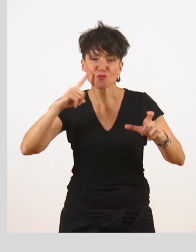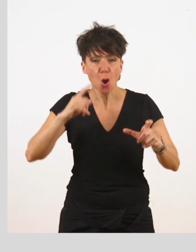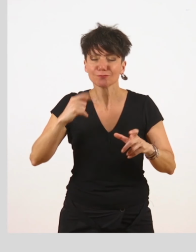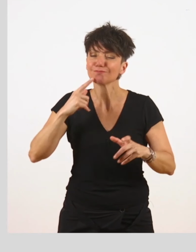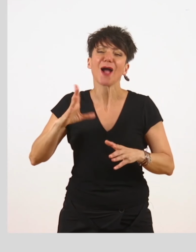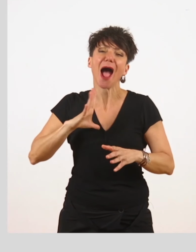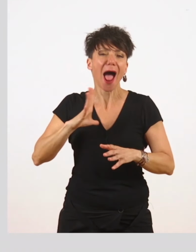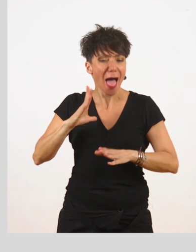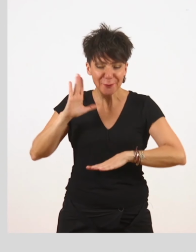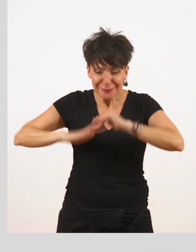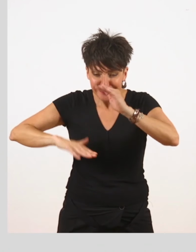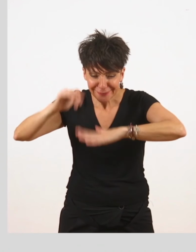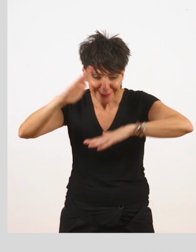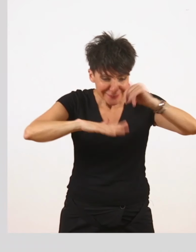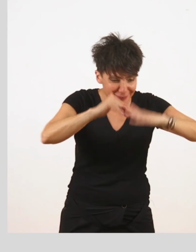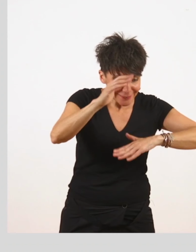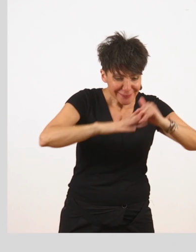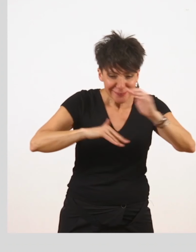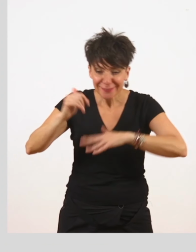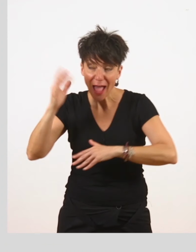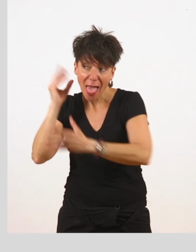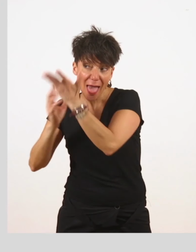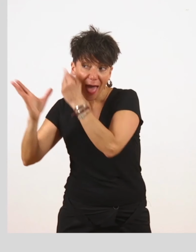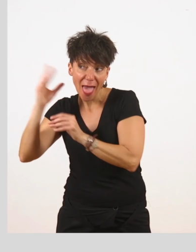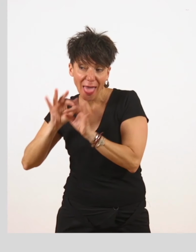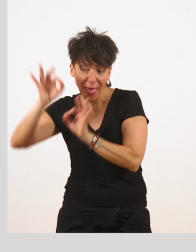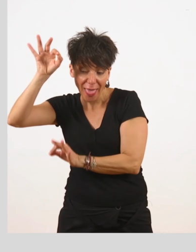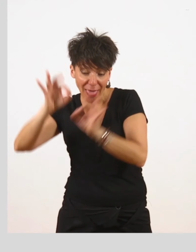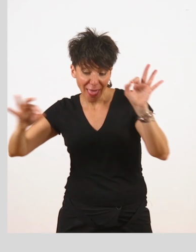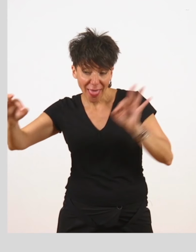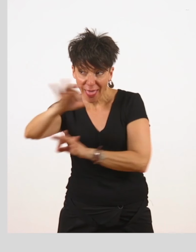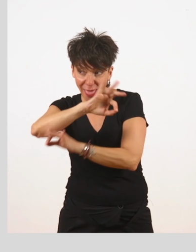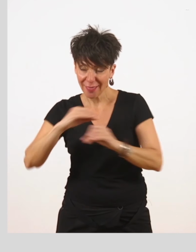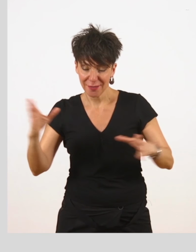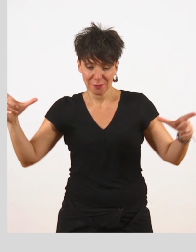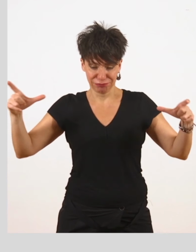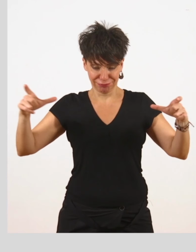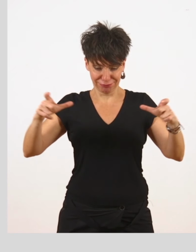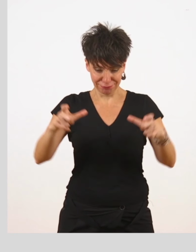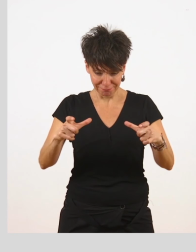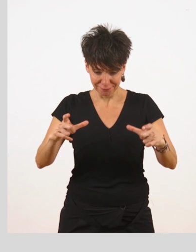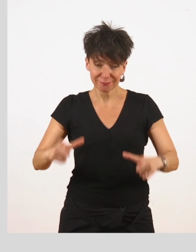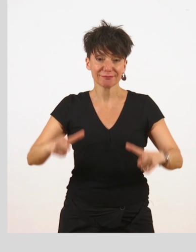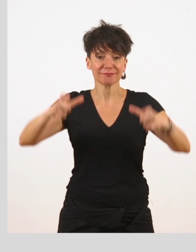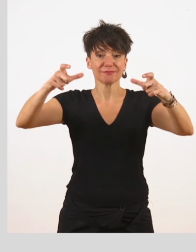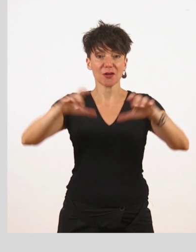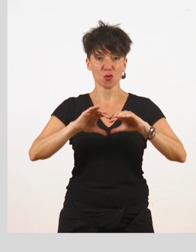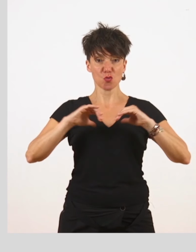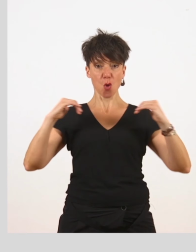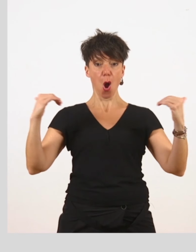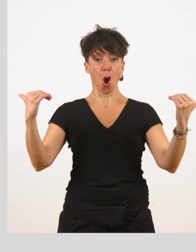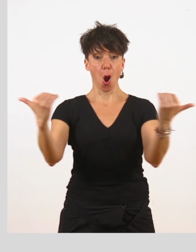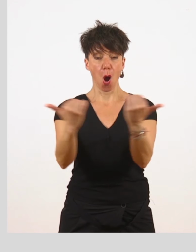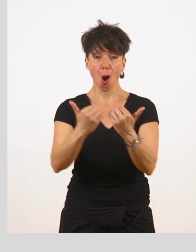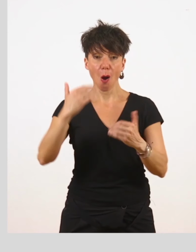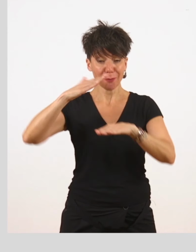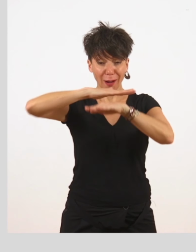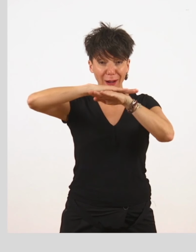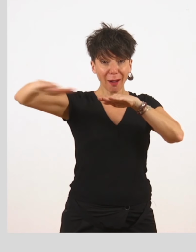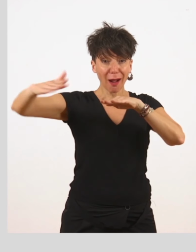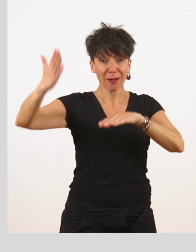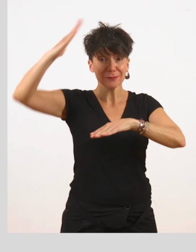το έχει φτιάξει έτσι όπως με τις πληροφορίες που έχουμε θεωρούμε ότι ήταν την εποχή του Σέξπιρ. Βλέπετε ότι από πάνω